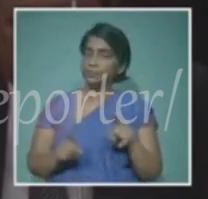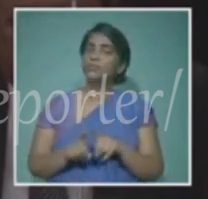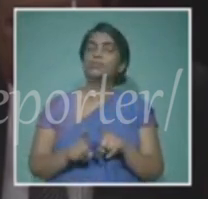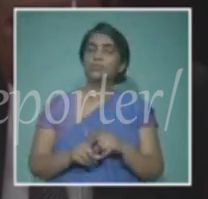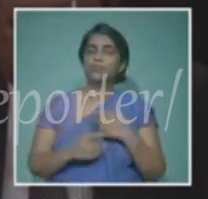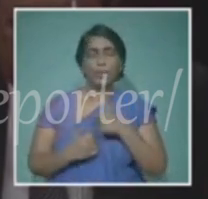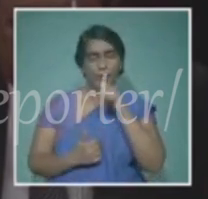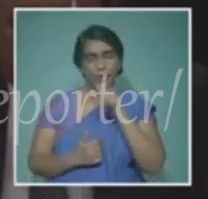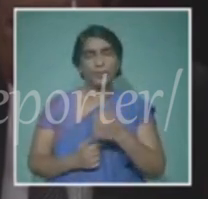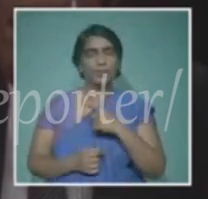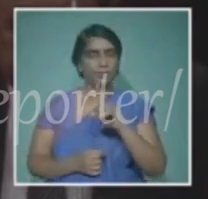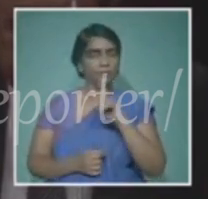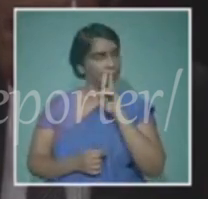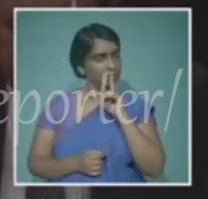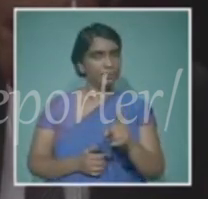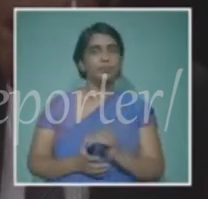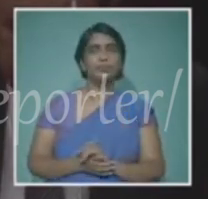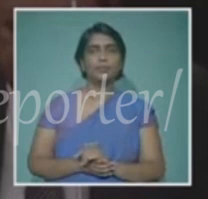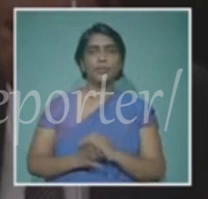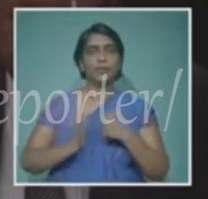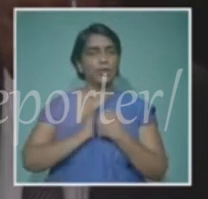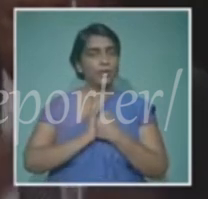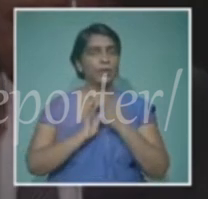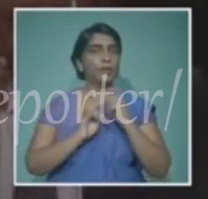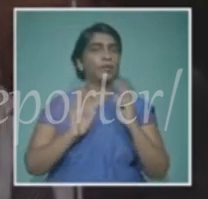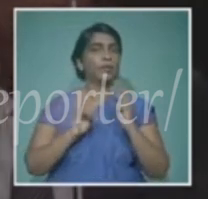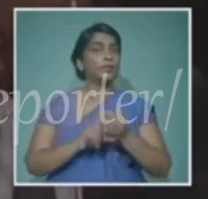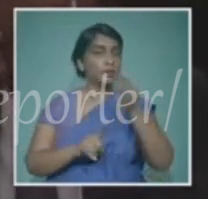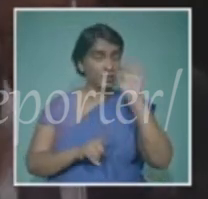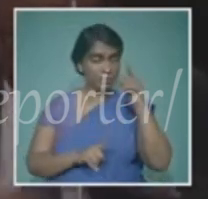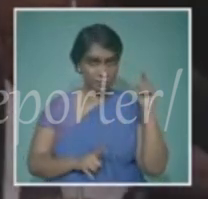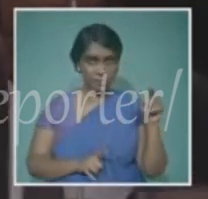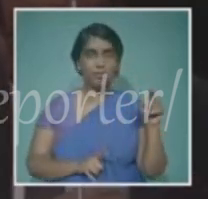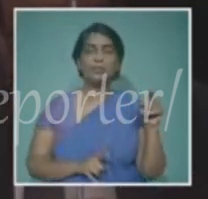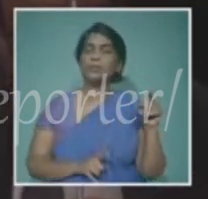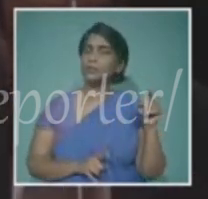ඉතා ඕනෑකමින් ප්‍රකාශ කරන්න ඕනේ. ගරු අගමැතිතුමා ජනාධිපතිතුමාගේ